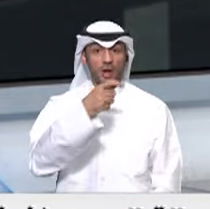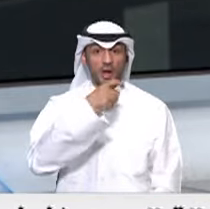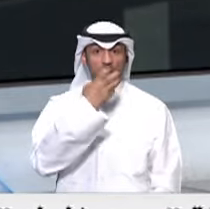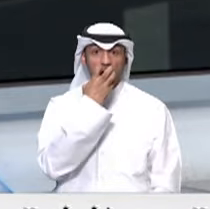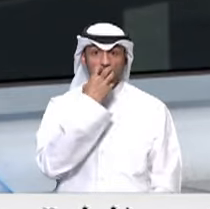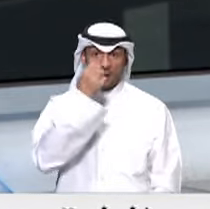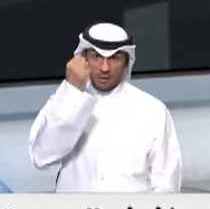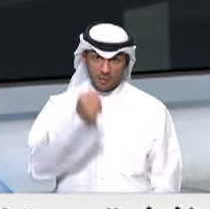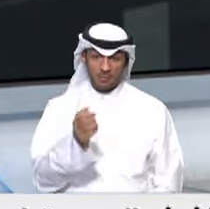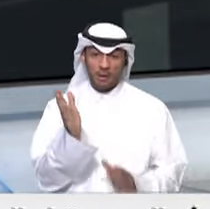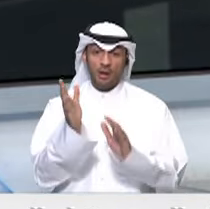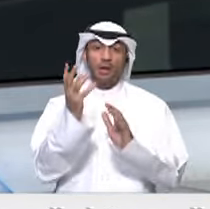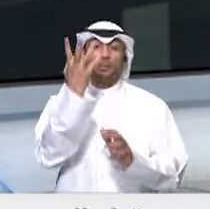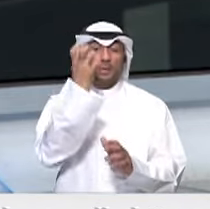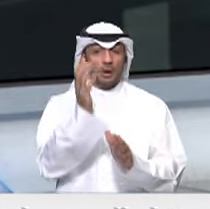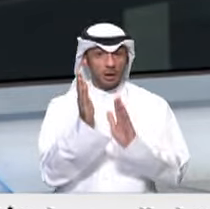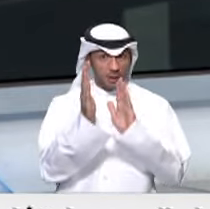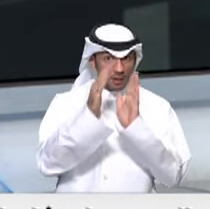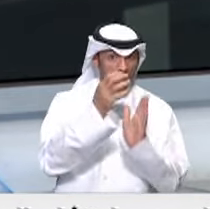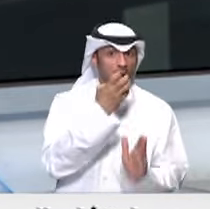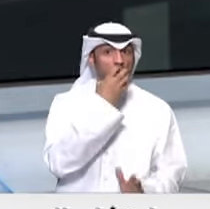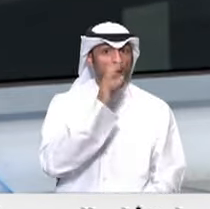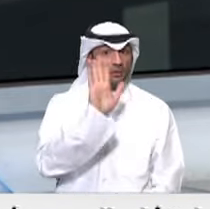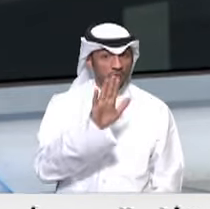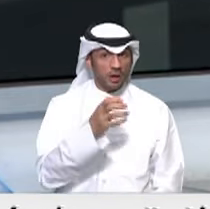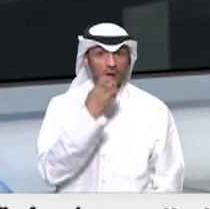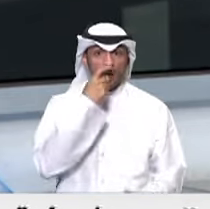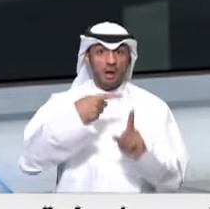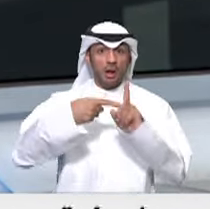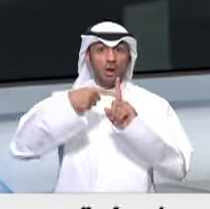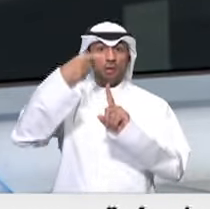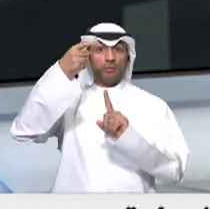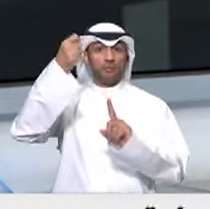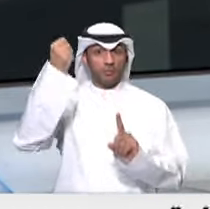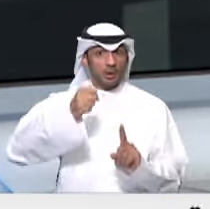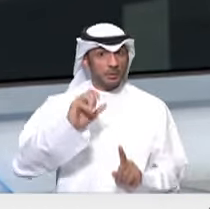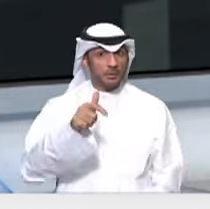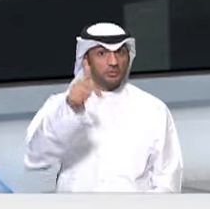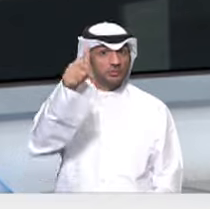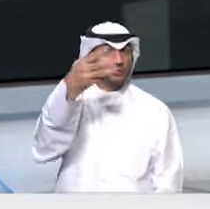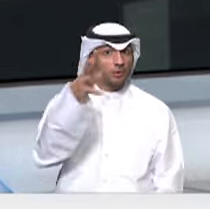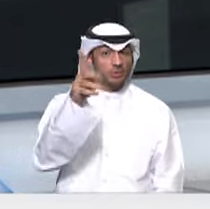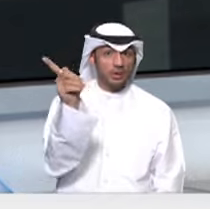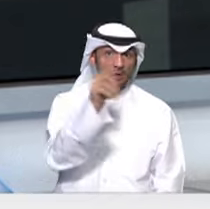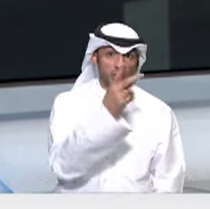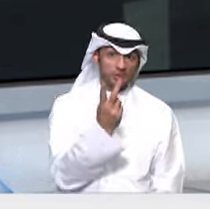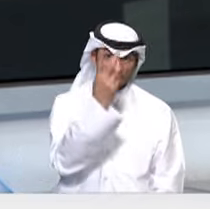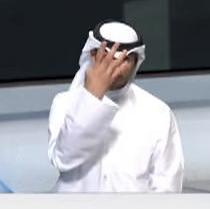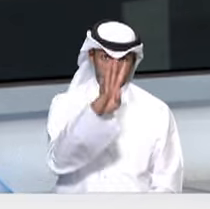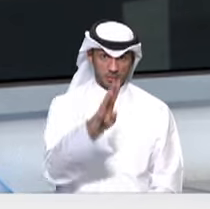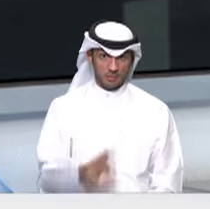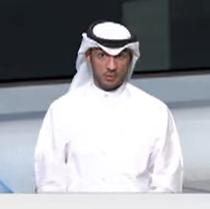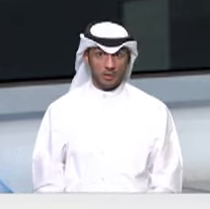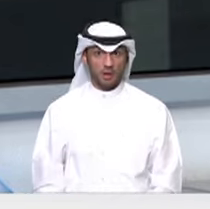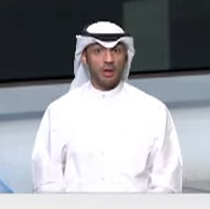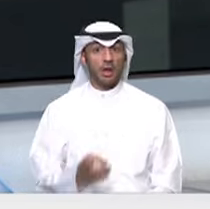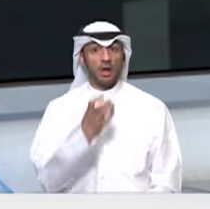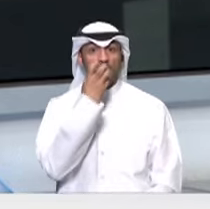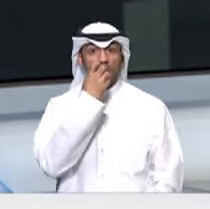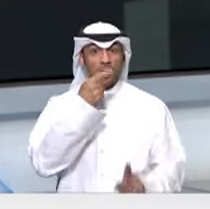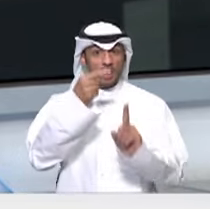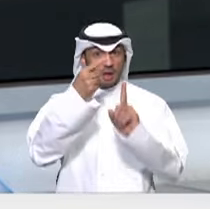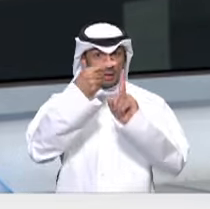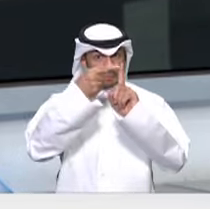الحرارة في الليل، درجات الحرارة العظمى متوقع أن تتفاوت ما بين 46 إلى 47 درجة مئوية، أما درجات الحرارة